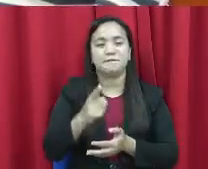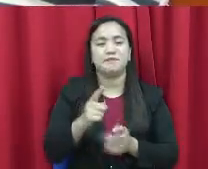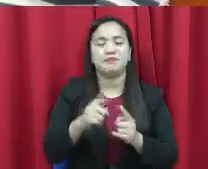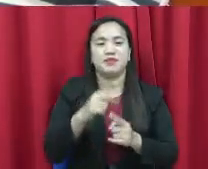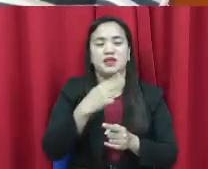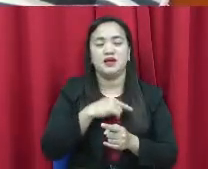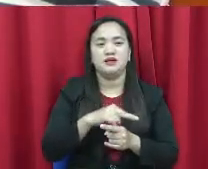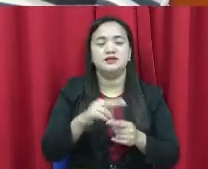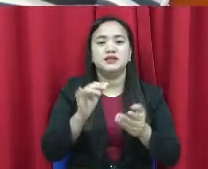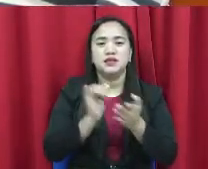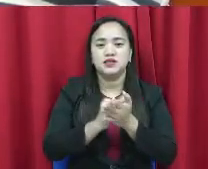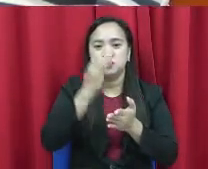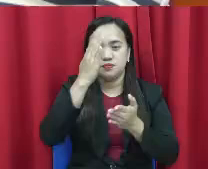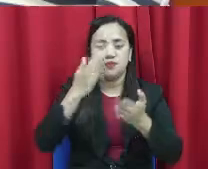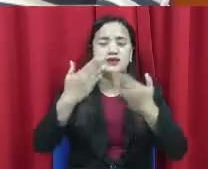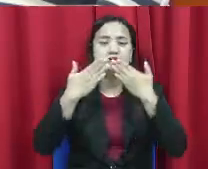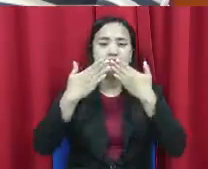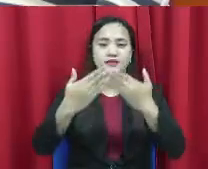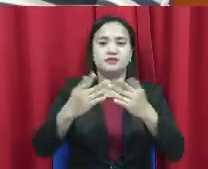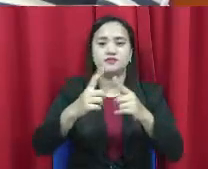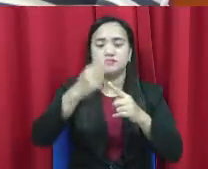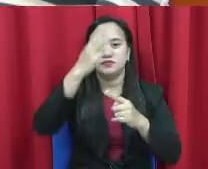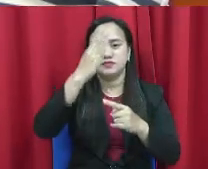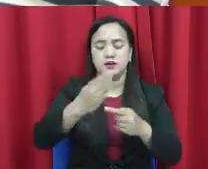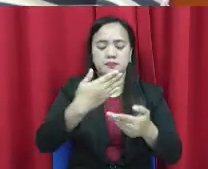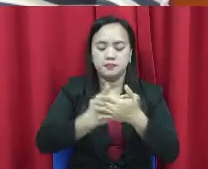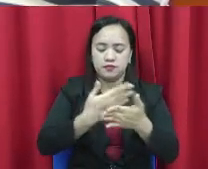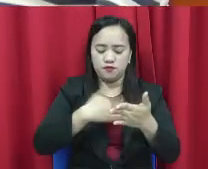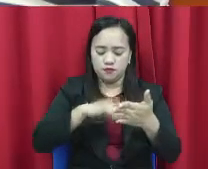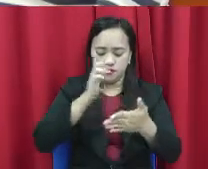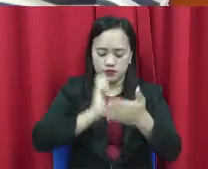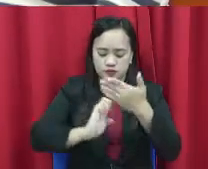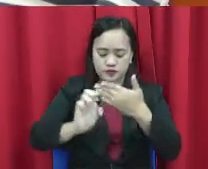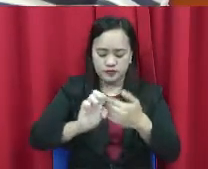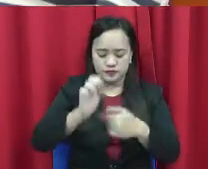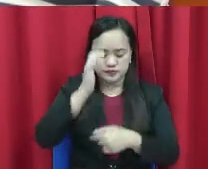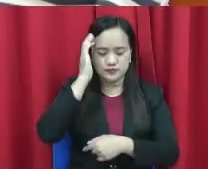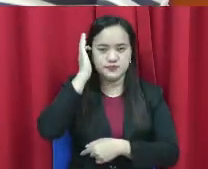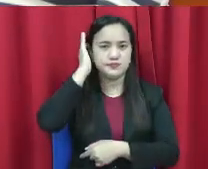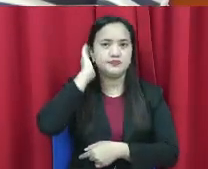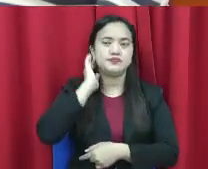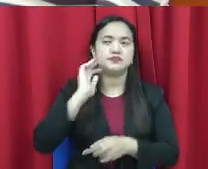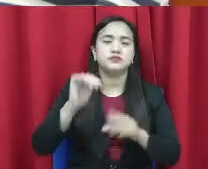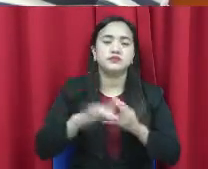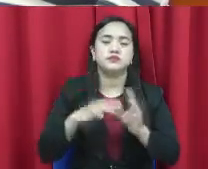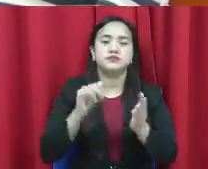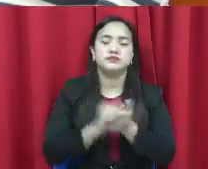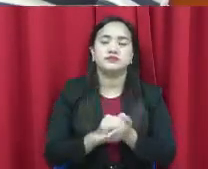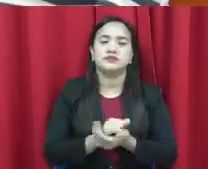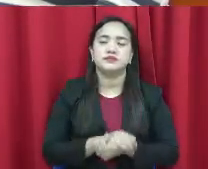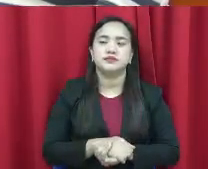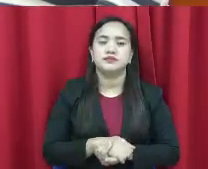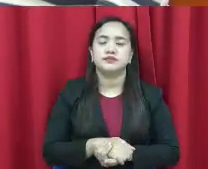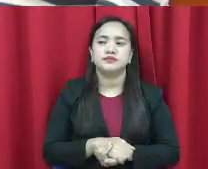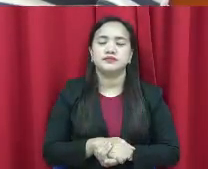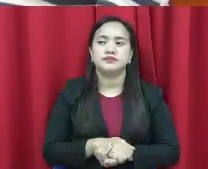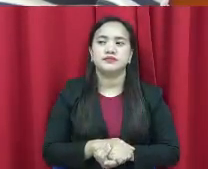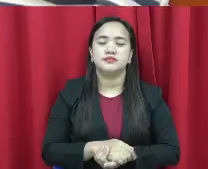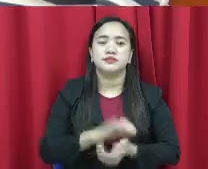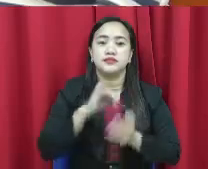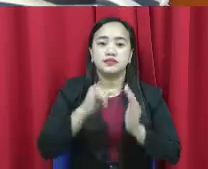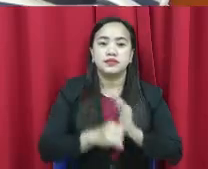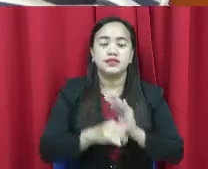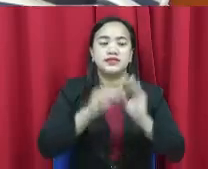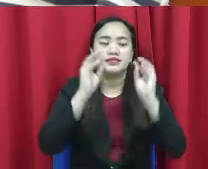Panginoon na bago po ako nag-decide At sabi ko bago ako papasok sa pag-aasawa ay hinubog